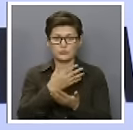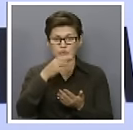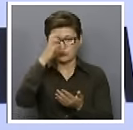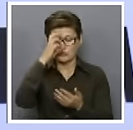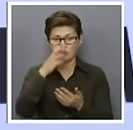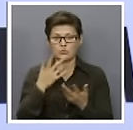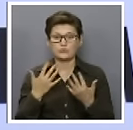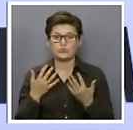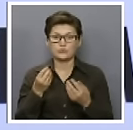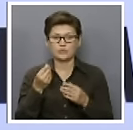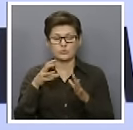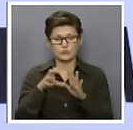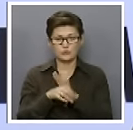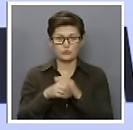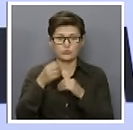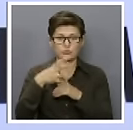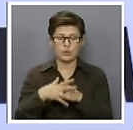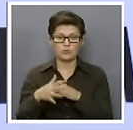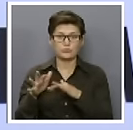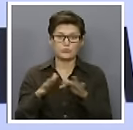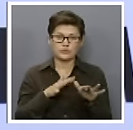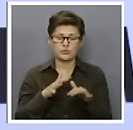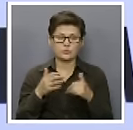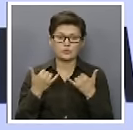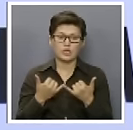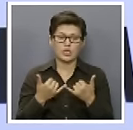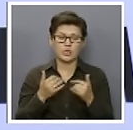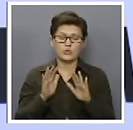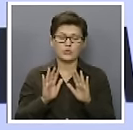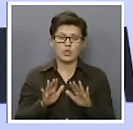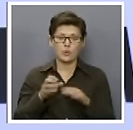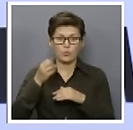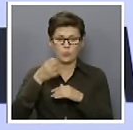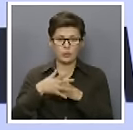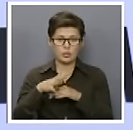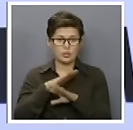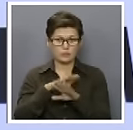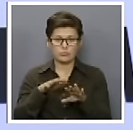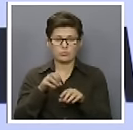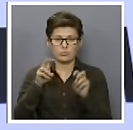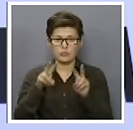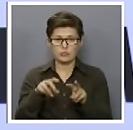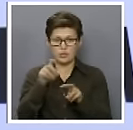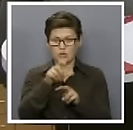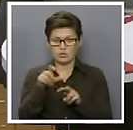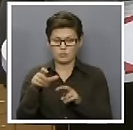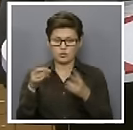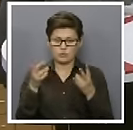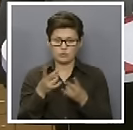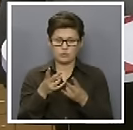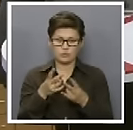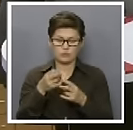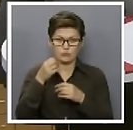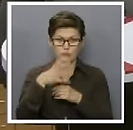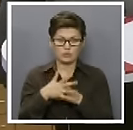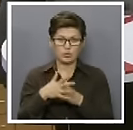соншама қаржы құйды, орталықтарды жасады. Енді бізге тек қана орталықтар емес, бізге мамандар жетілу керек. Орталық